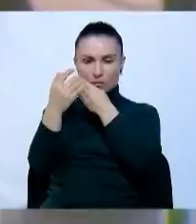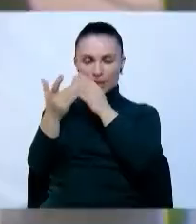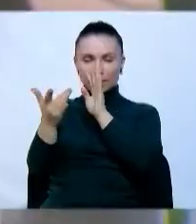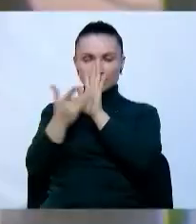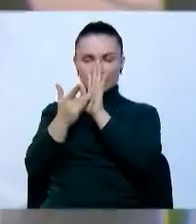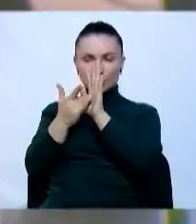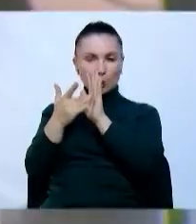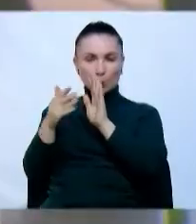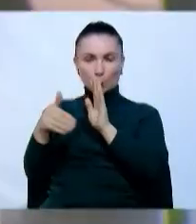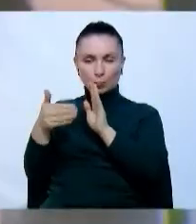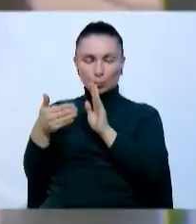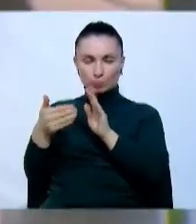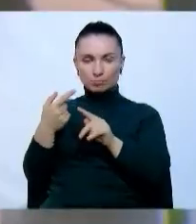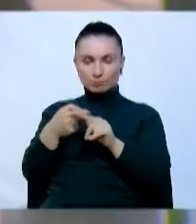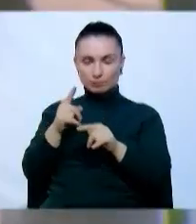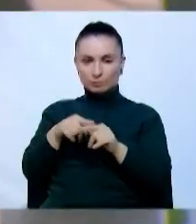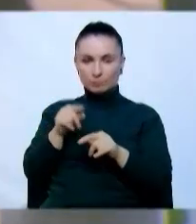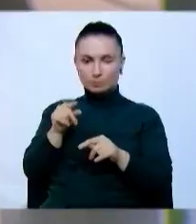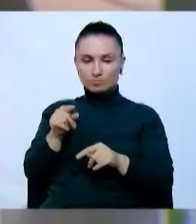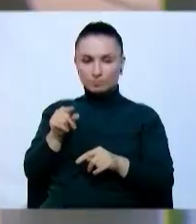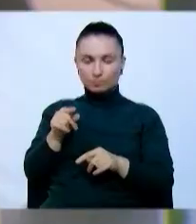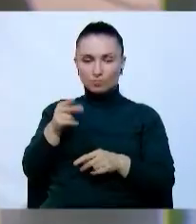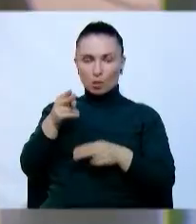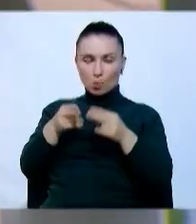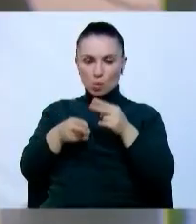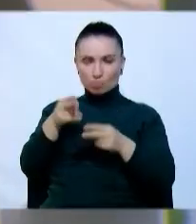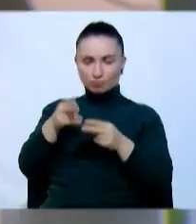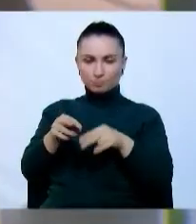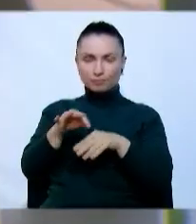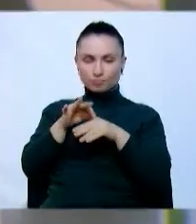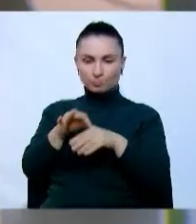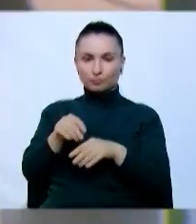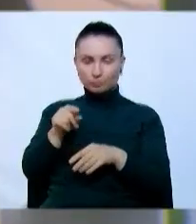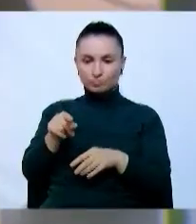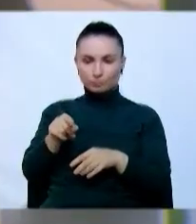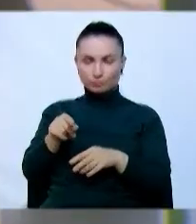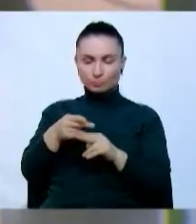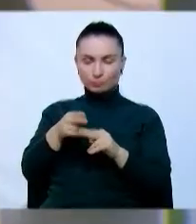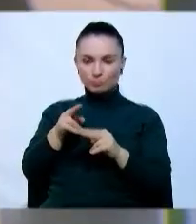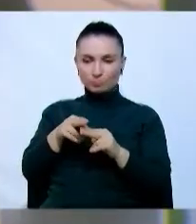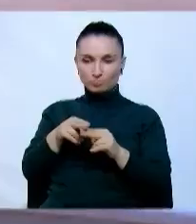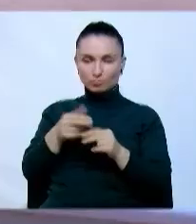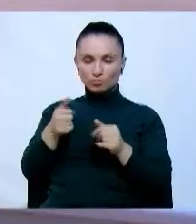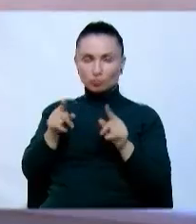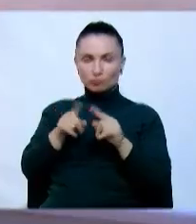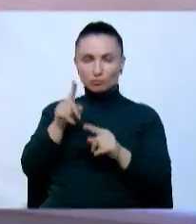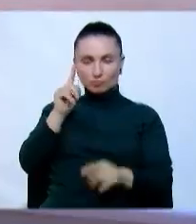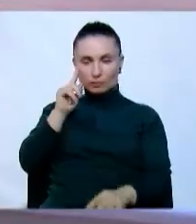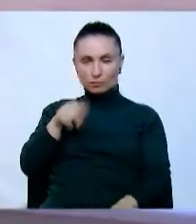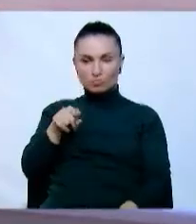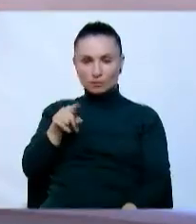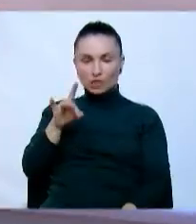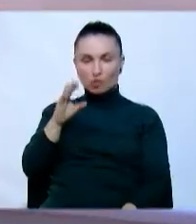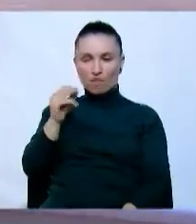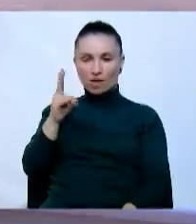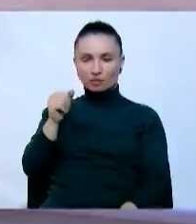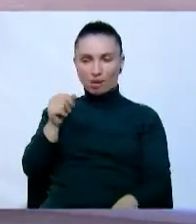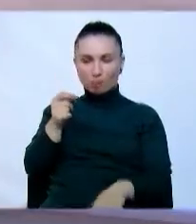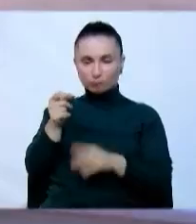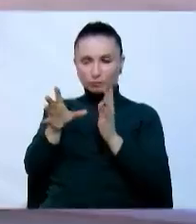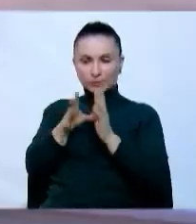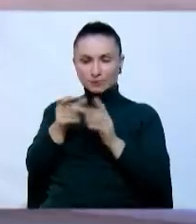არ არის. ცენტრში არ გახლავთ. ოპერაციები, რომლებიც სტარდება კერატოკონუსის შემთხვევაში, ეს არის როგორც მოგახსენეთ, ქოვანის